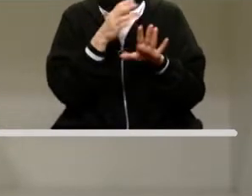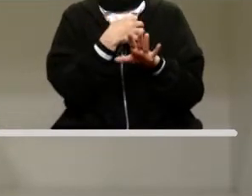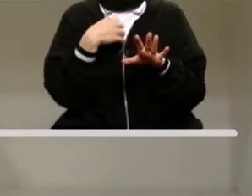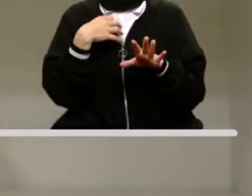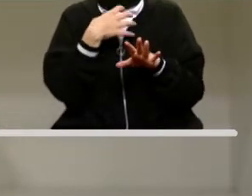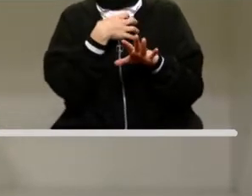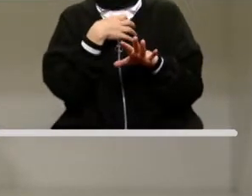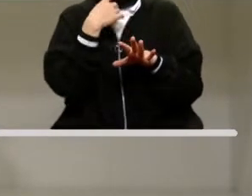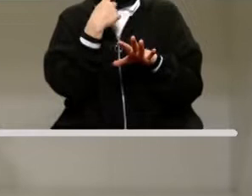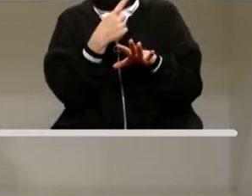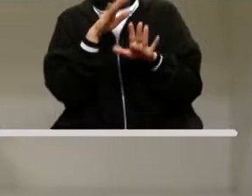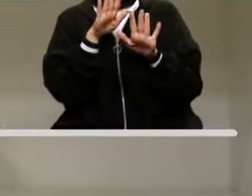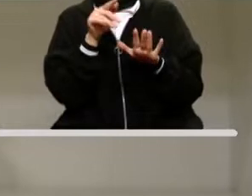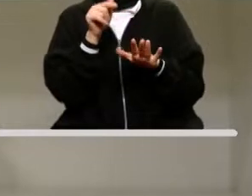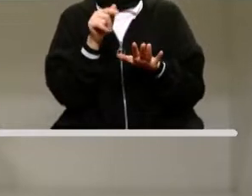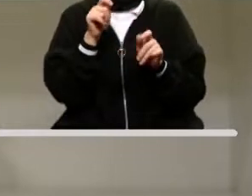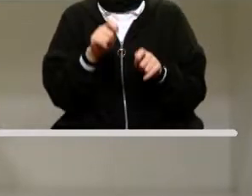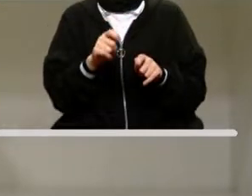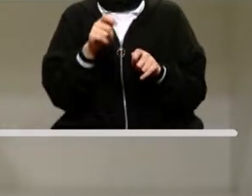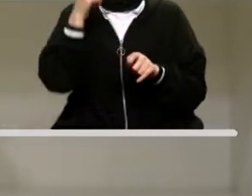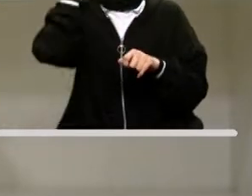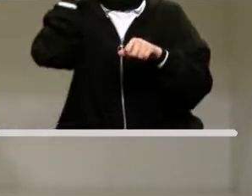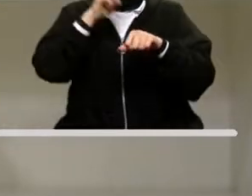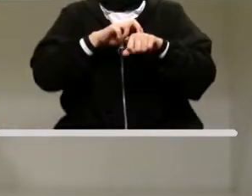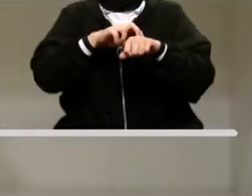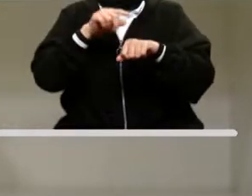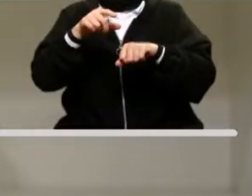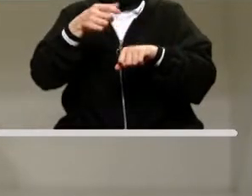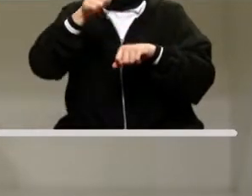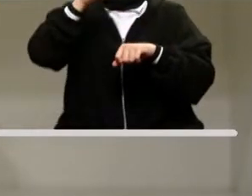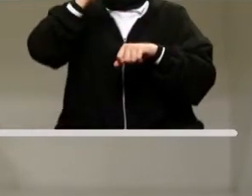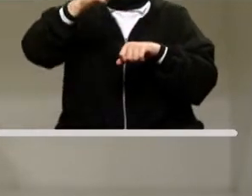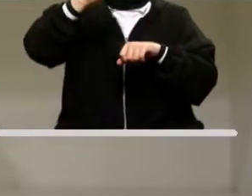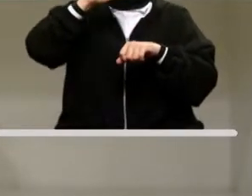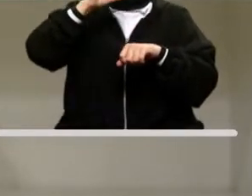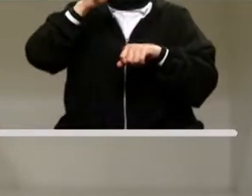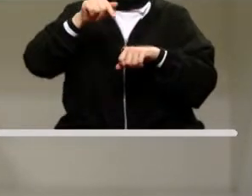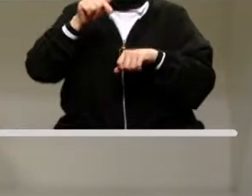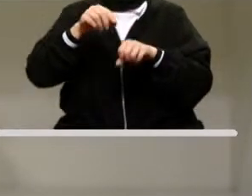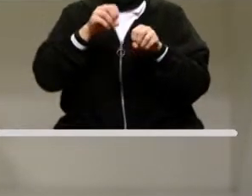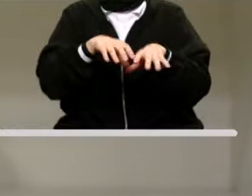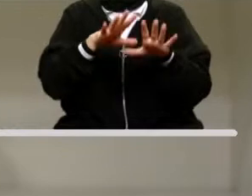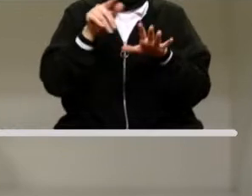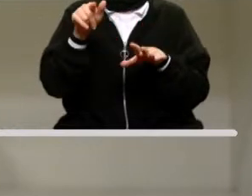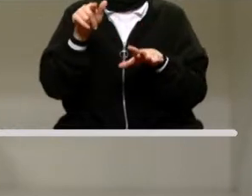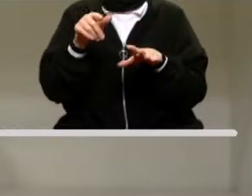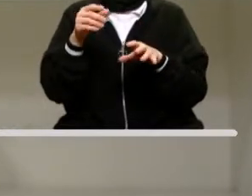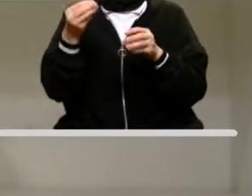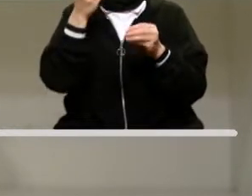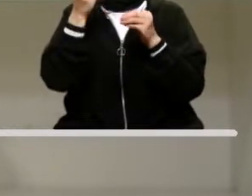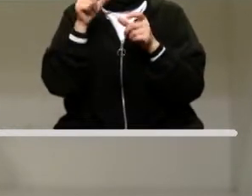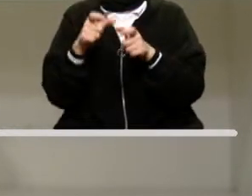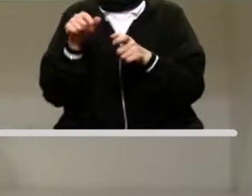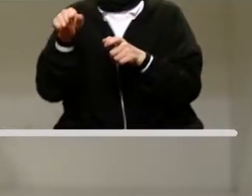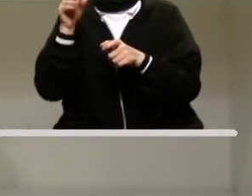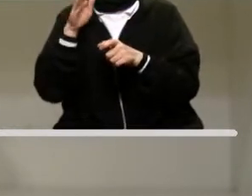ama şu takiplerini hatırlarım. İşte su içse bak bardağını burada bırakma. Hani o senin bardağın, senin onu götürmen senin gerekiyor. Şey, kardeşlerimizle